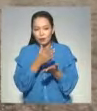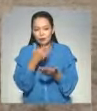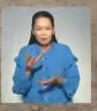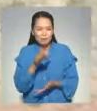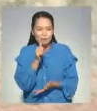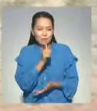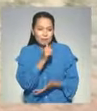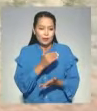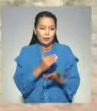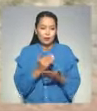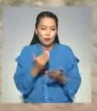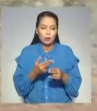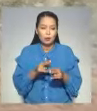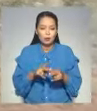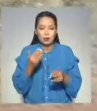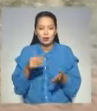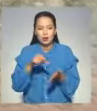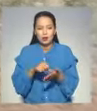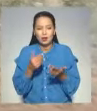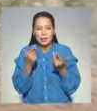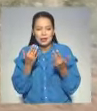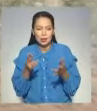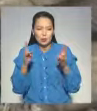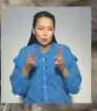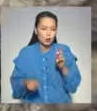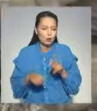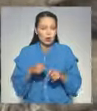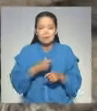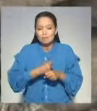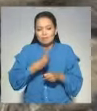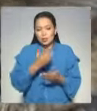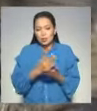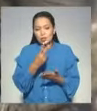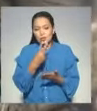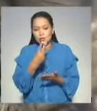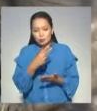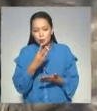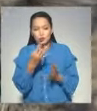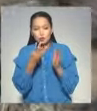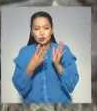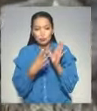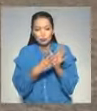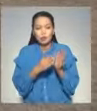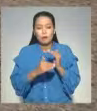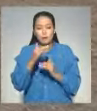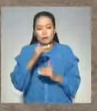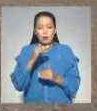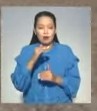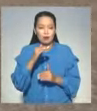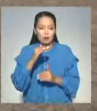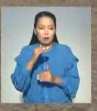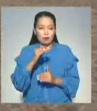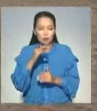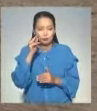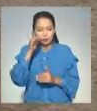құпия. Бұл жасаққа қабылдану үшін талап жоғары. Жасы 23 пен 29 аралығындағы әскери машықтанған, жоғары білімі бар, физикалық және